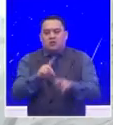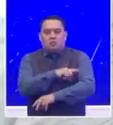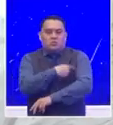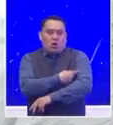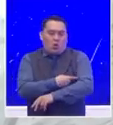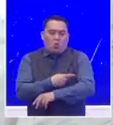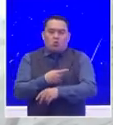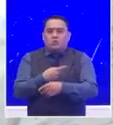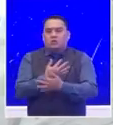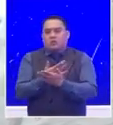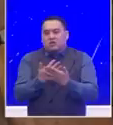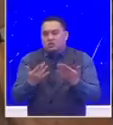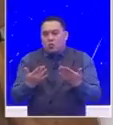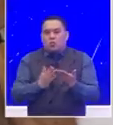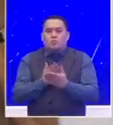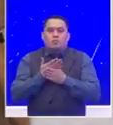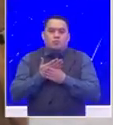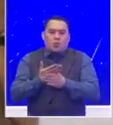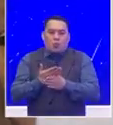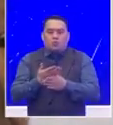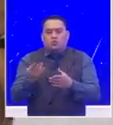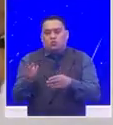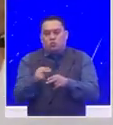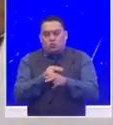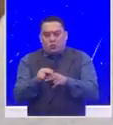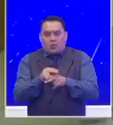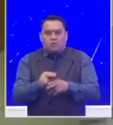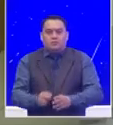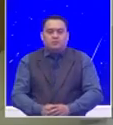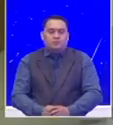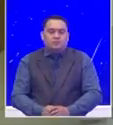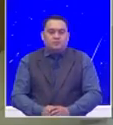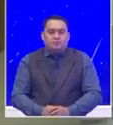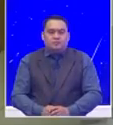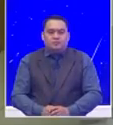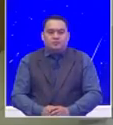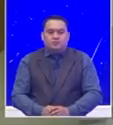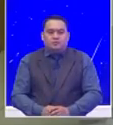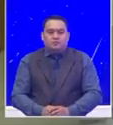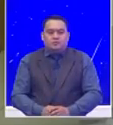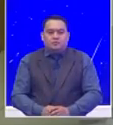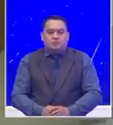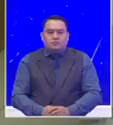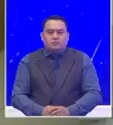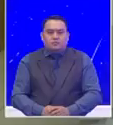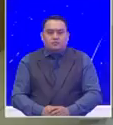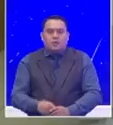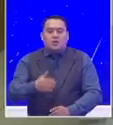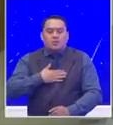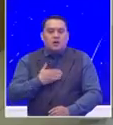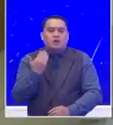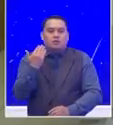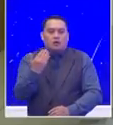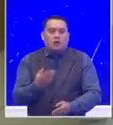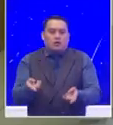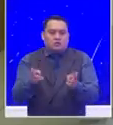хирурга, окулиста оказывает всю необходимую первичную медицинскую помощь. Мы ради вас остались на работе. Вы